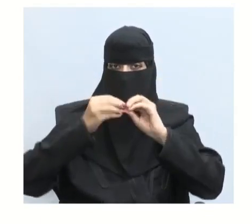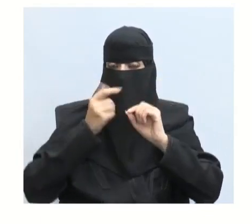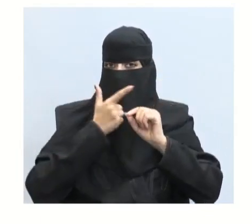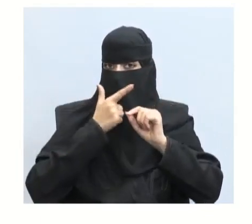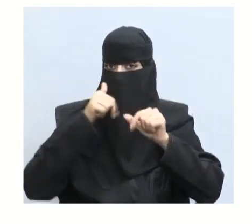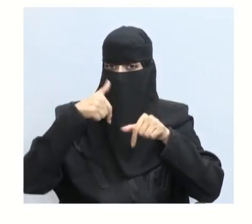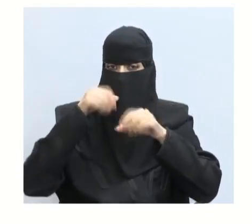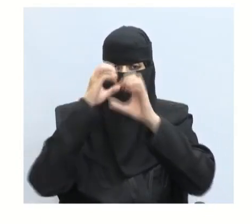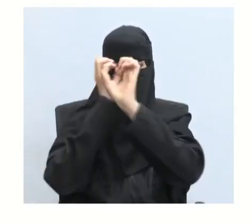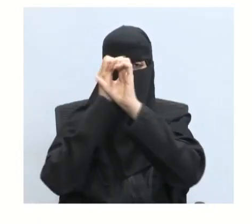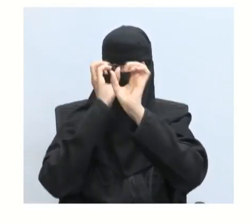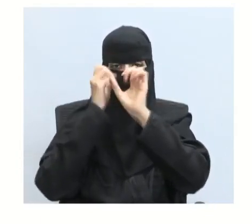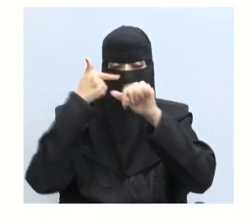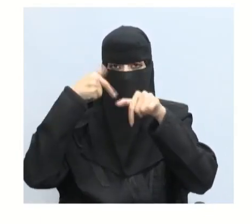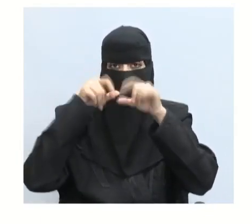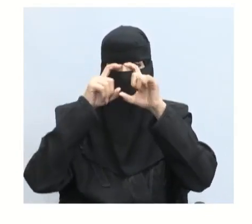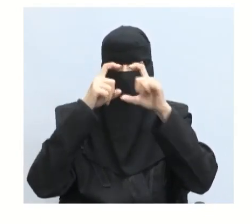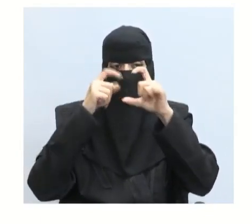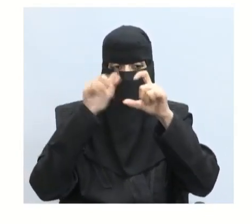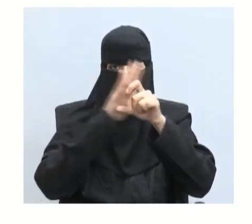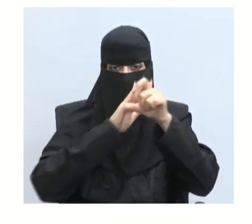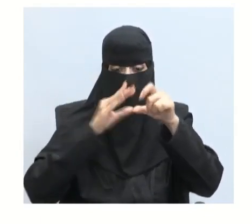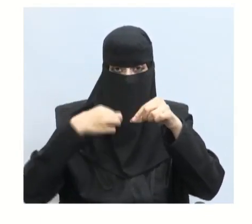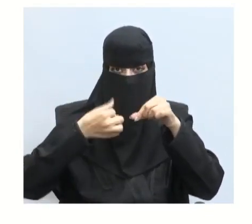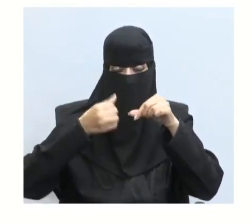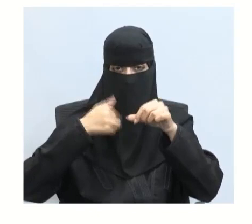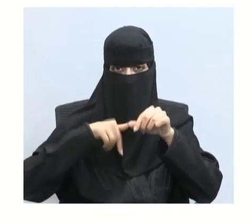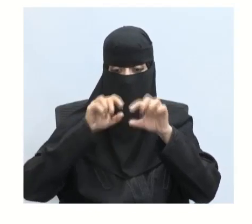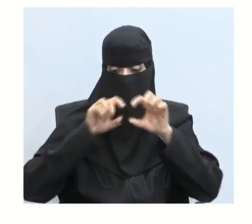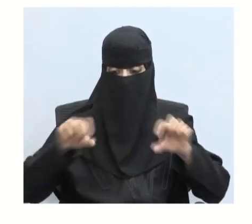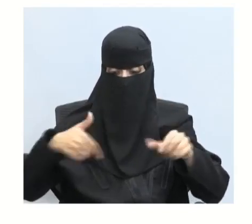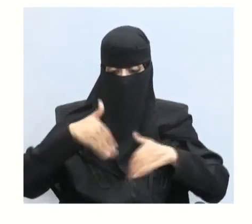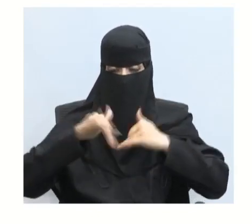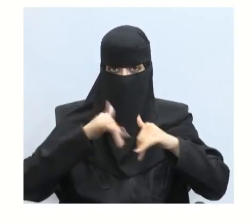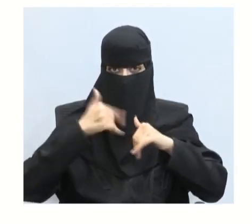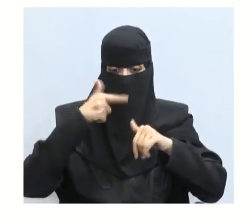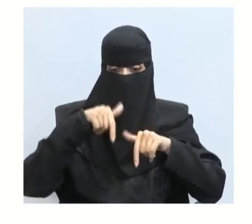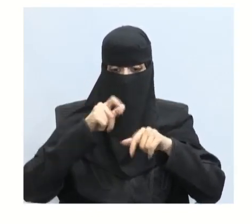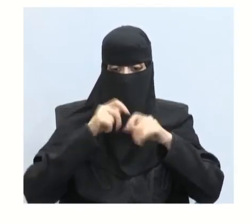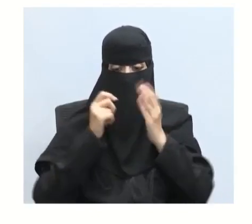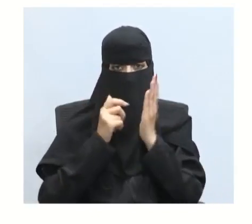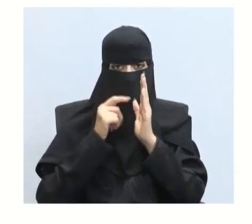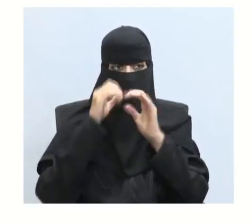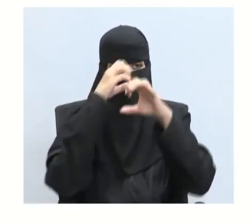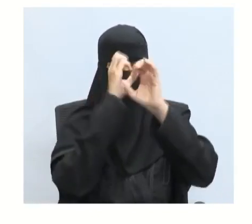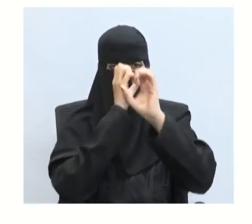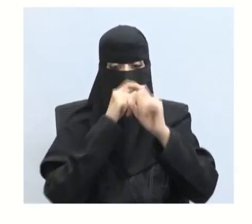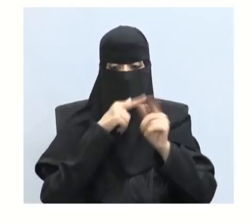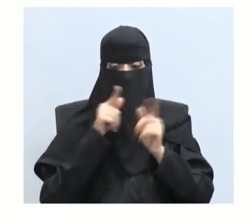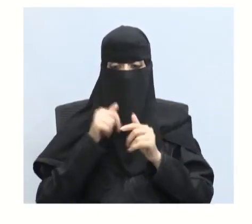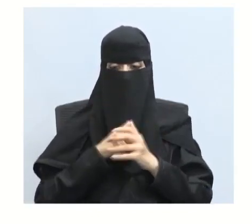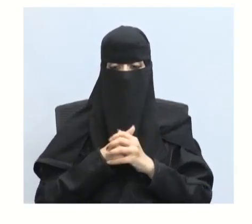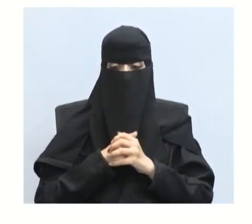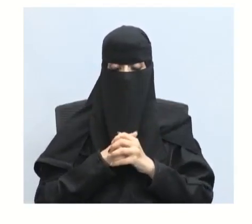مراه التلسكوب او قطعه القماش او رصيف الطريق نعم احسنت مراه التلسكوب اذا